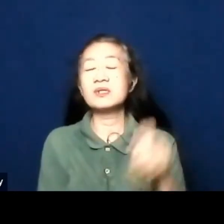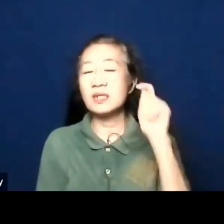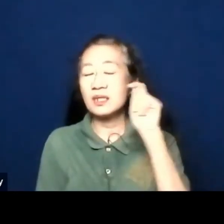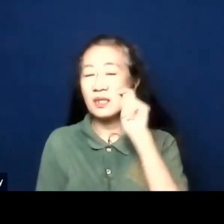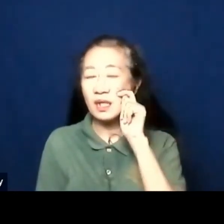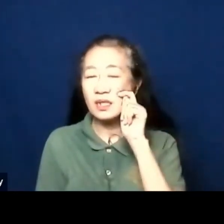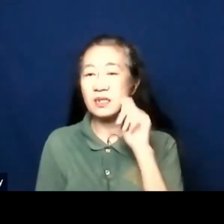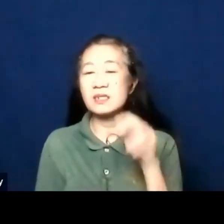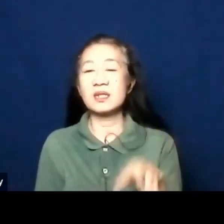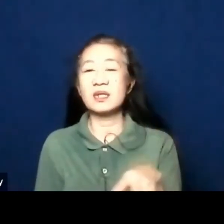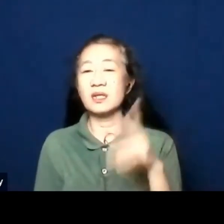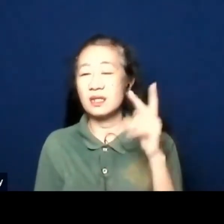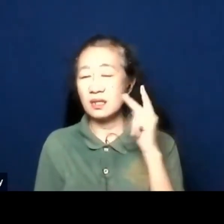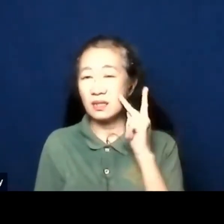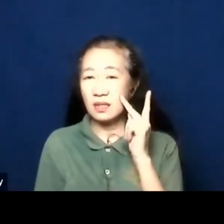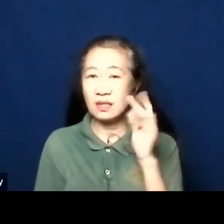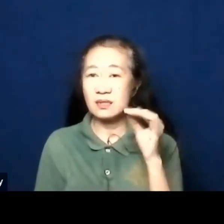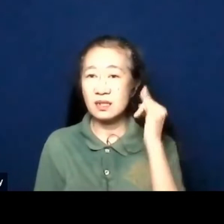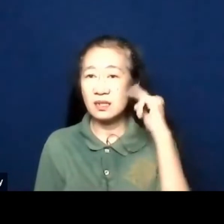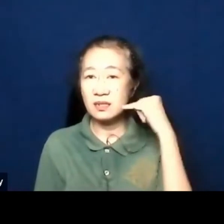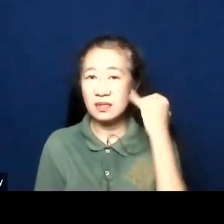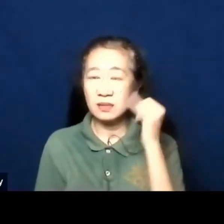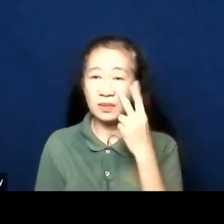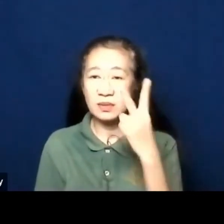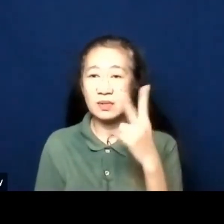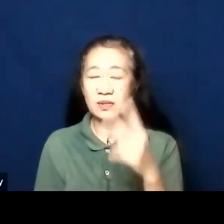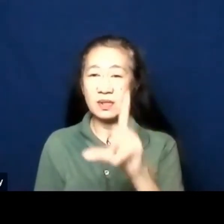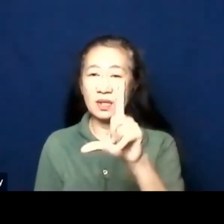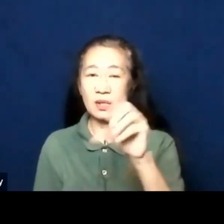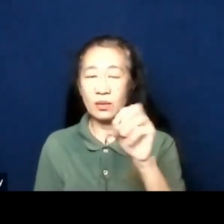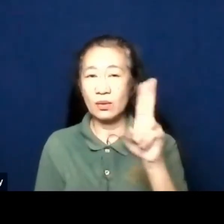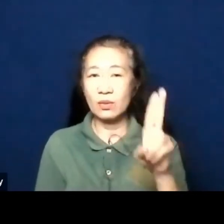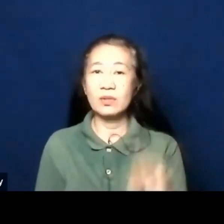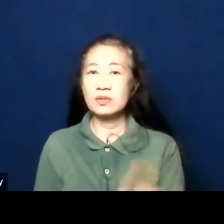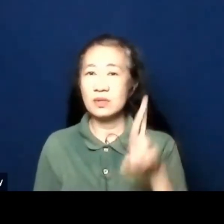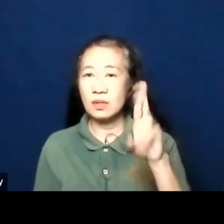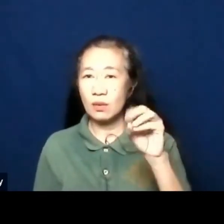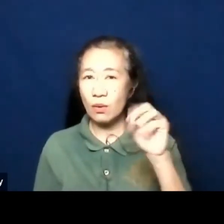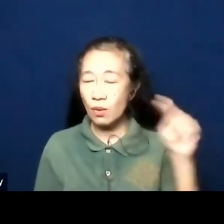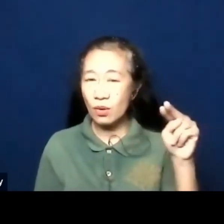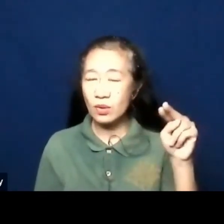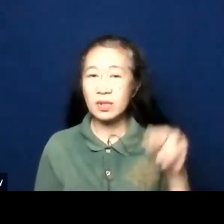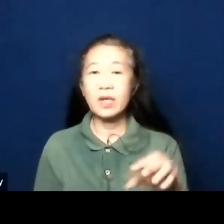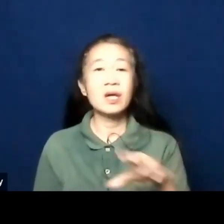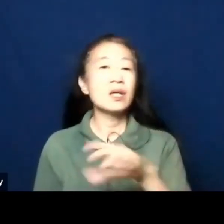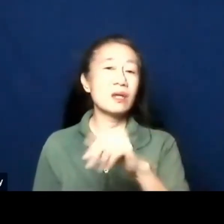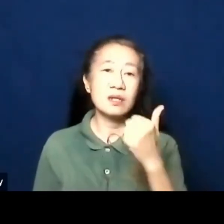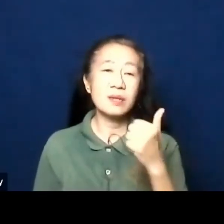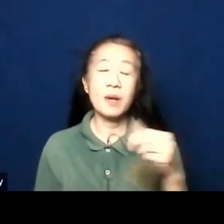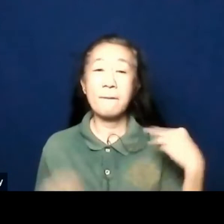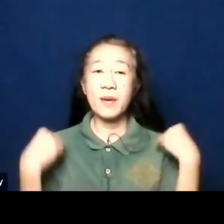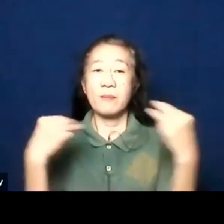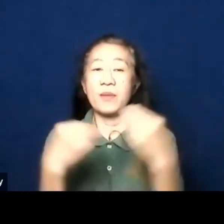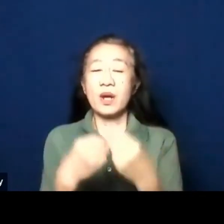Kai, si Gingy, nakita ko si Gingy, si Lou, si Ron, at iba pang miyembro